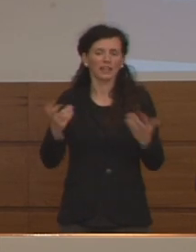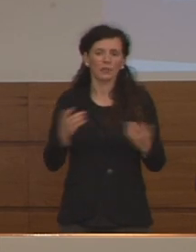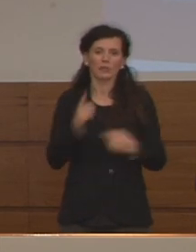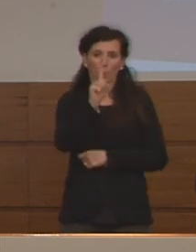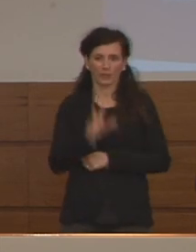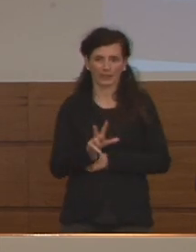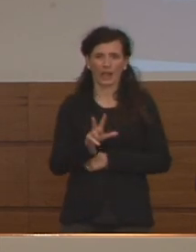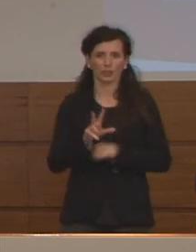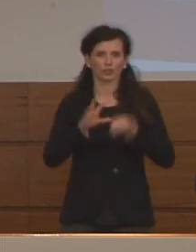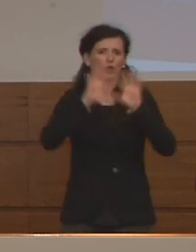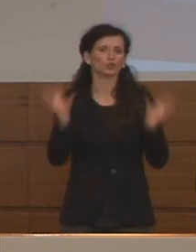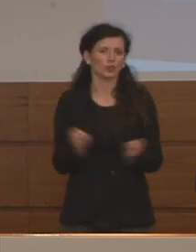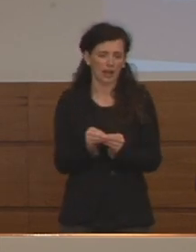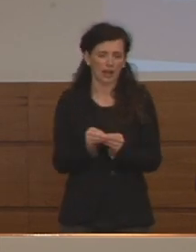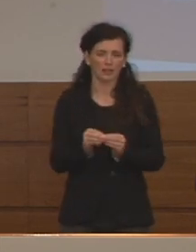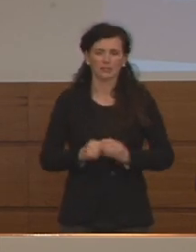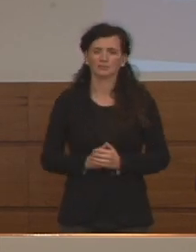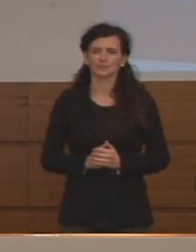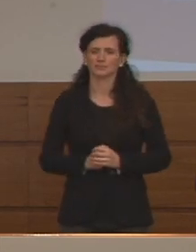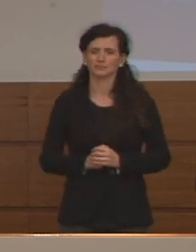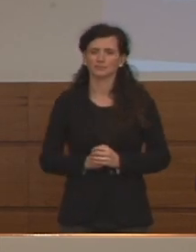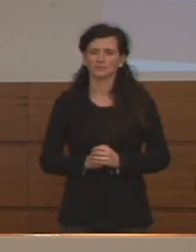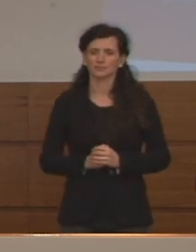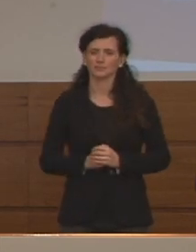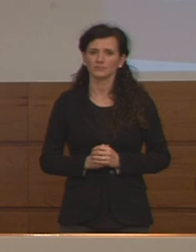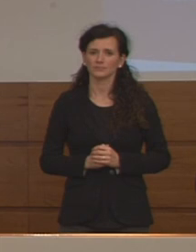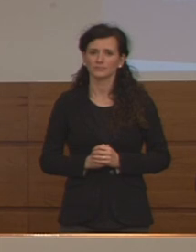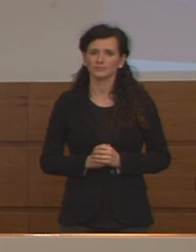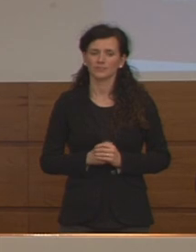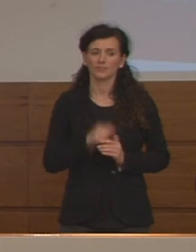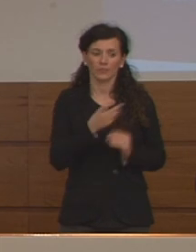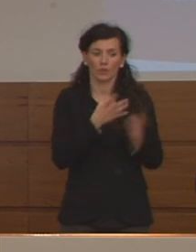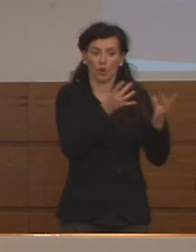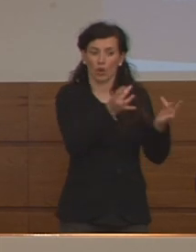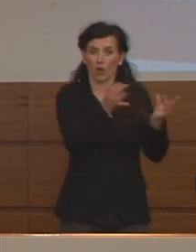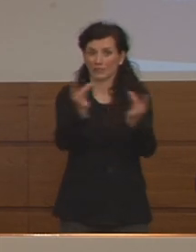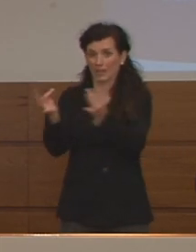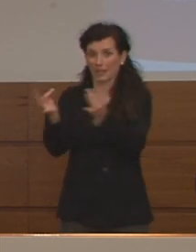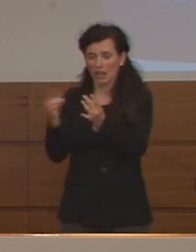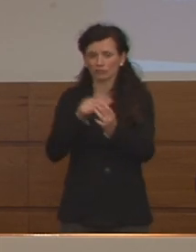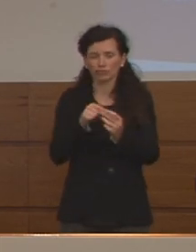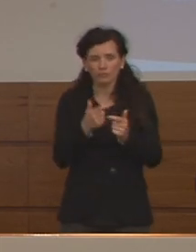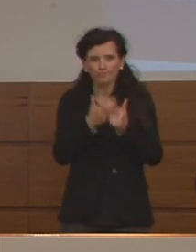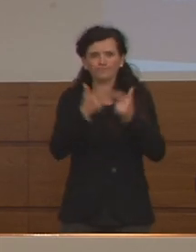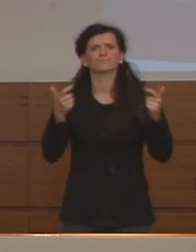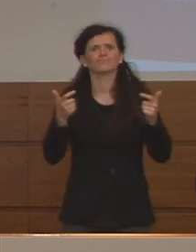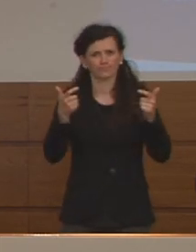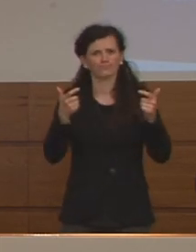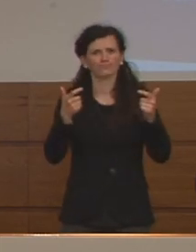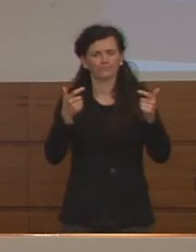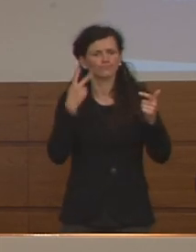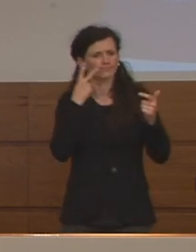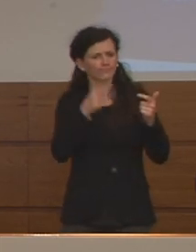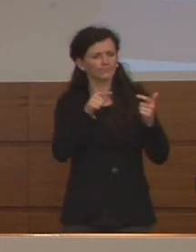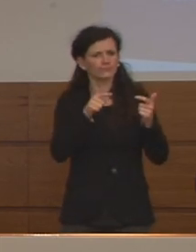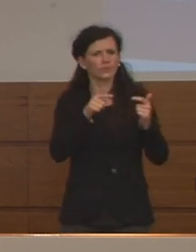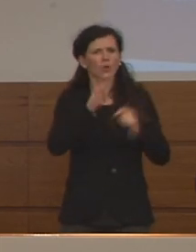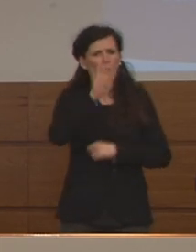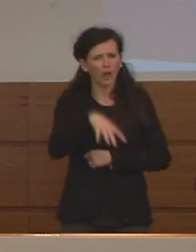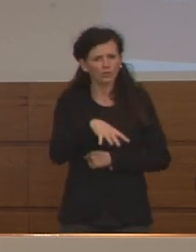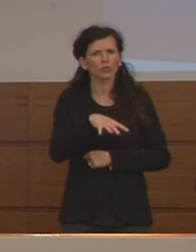totale il tem prende di crescita dei contagi in mostra un incremento sul valore totale di